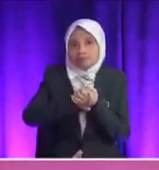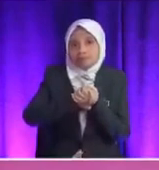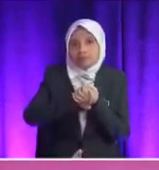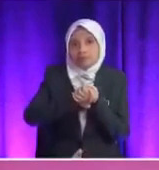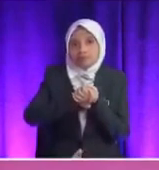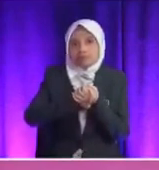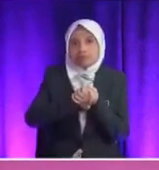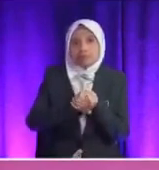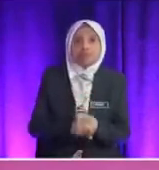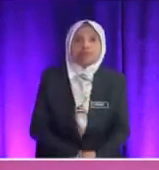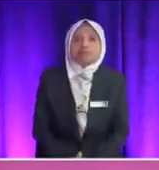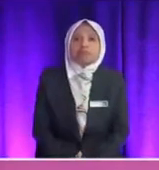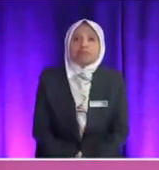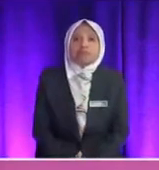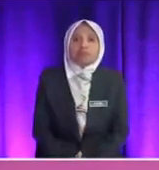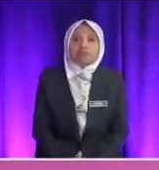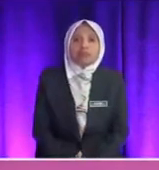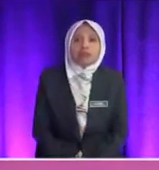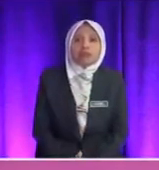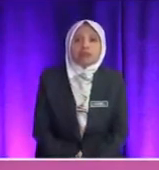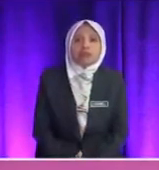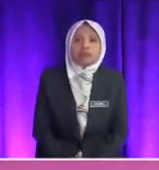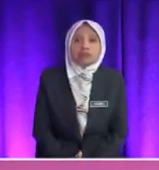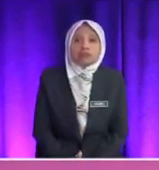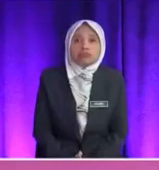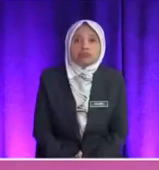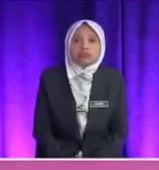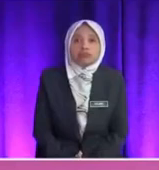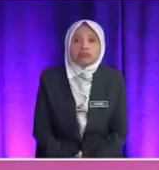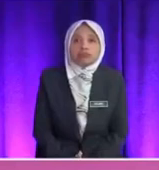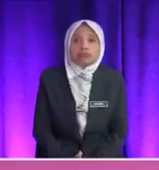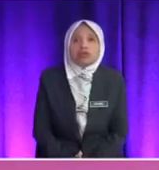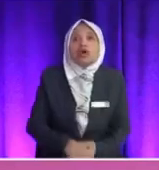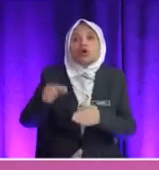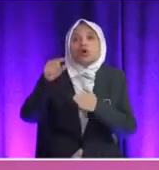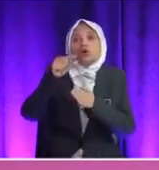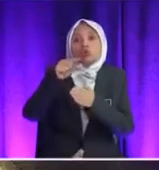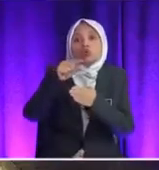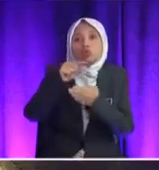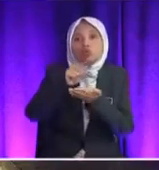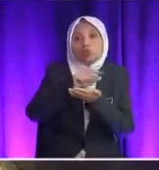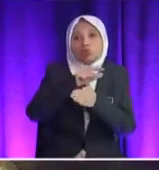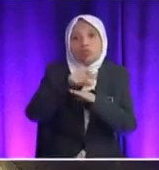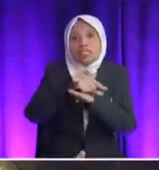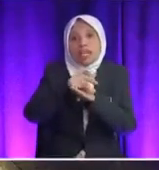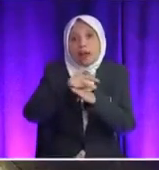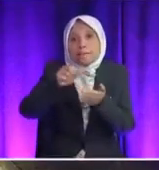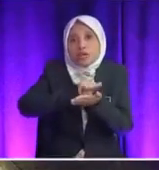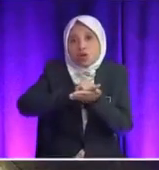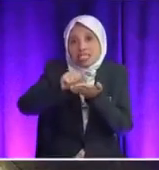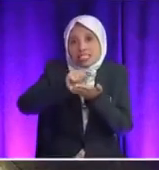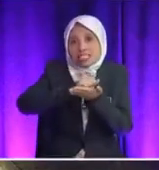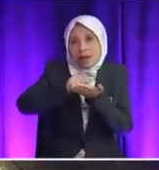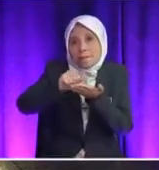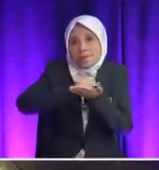Hai baik terus ya kita harus menggunakan hahaha bek